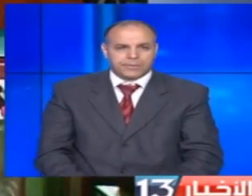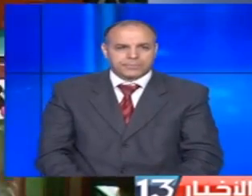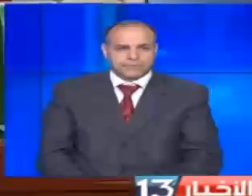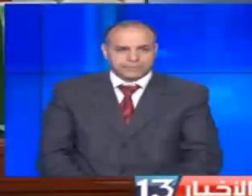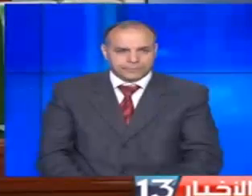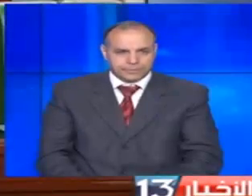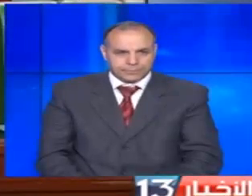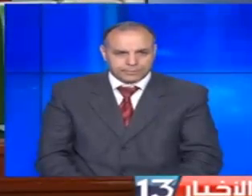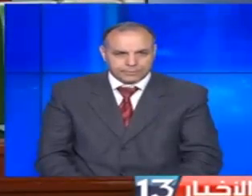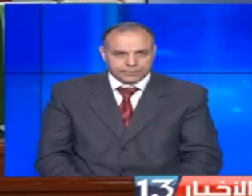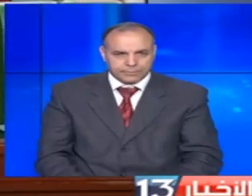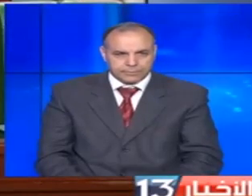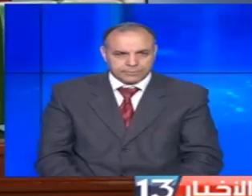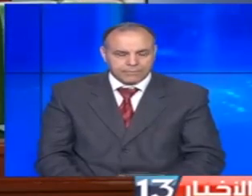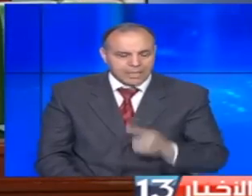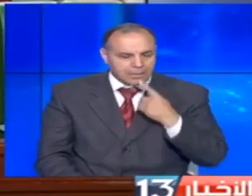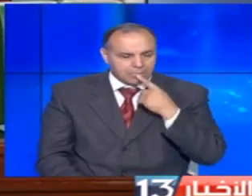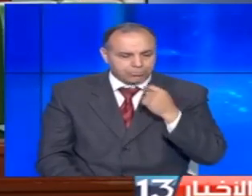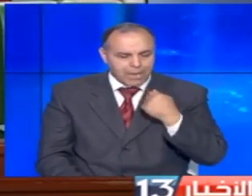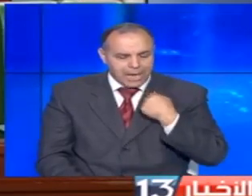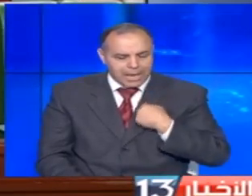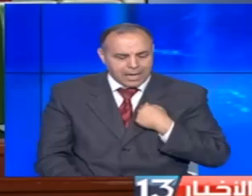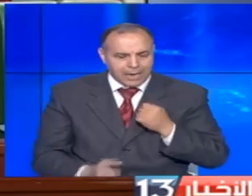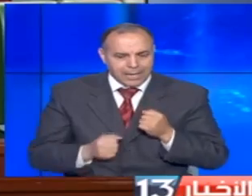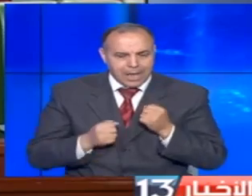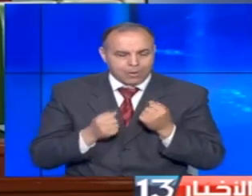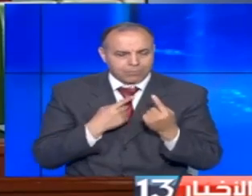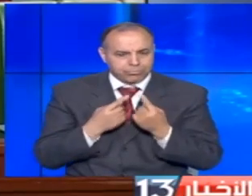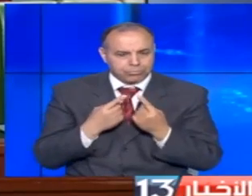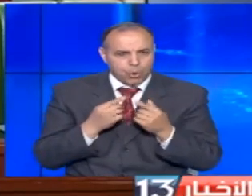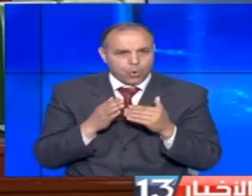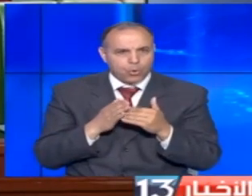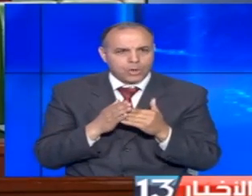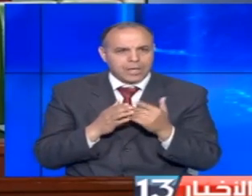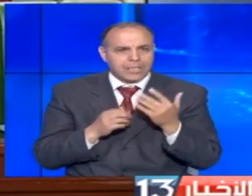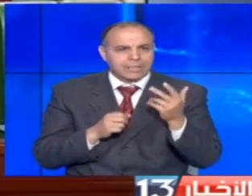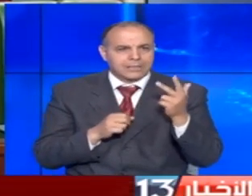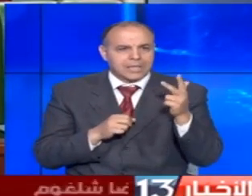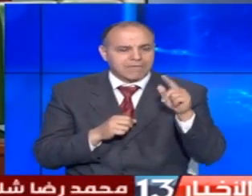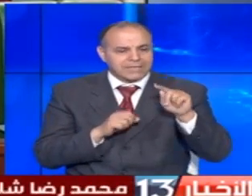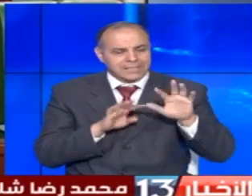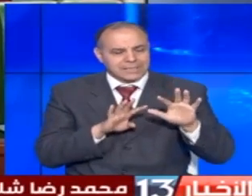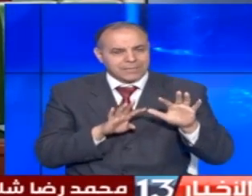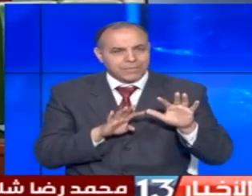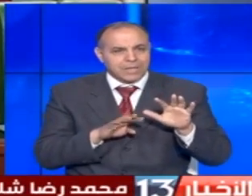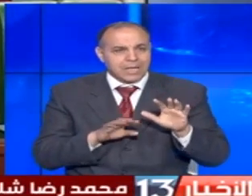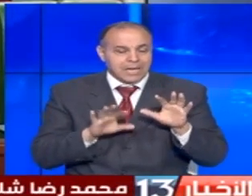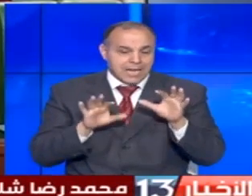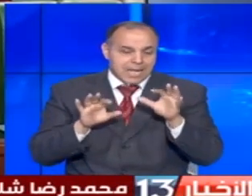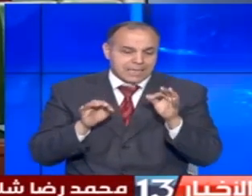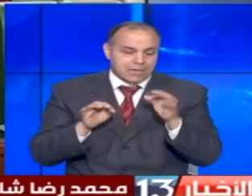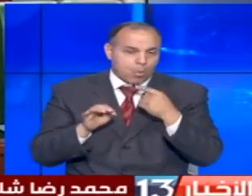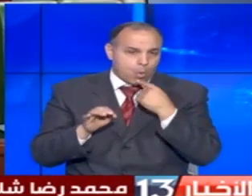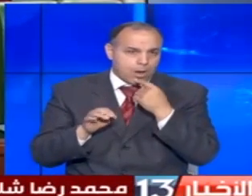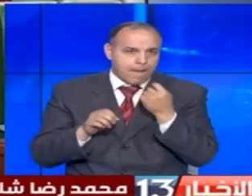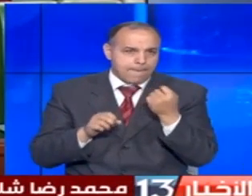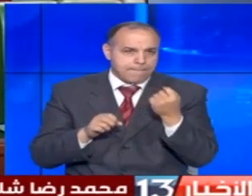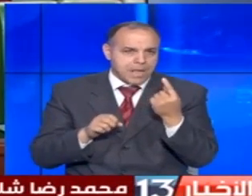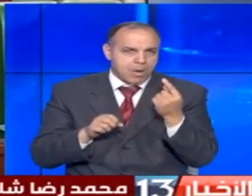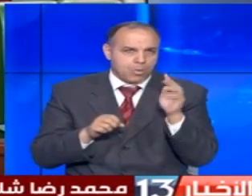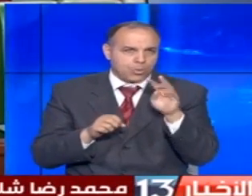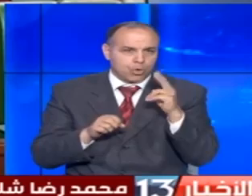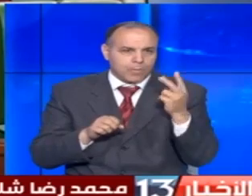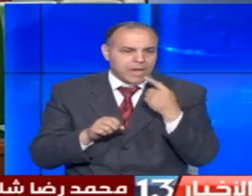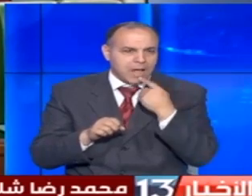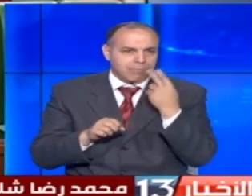بالاغلبيه انه الالتزام ماعنا باش نحاول باش نكون في حدود 3.9 لكن راي 142